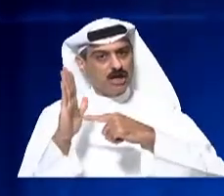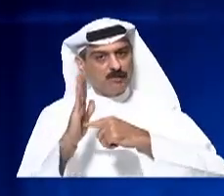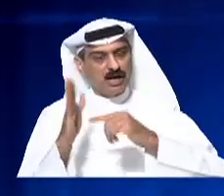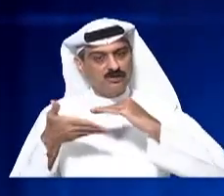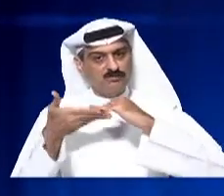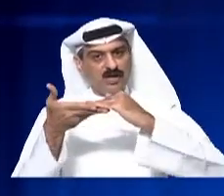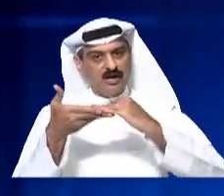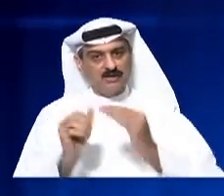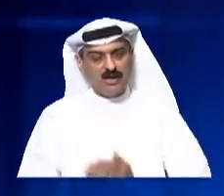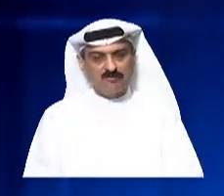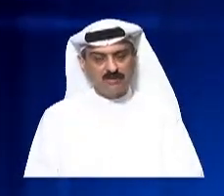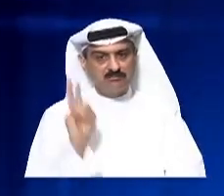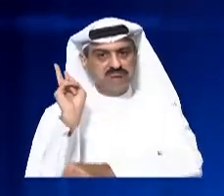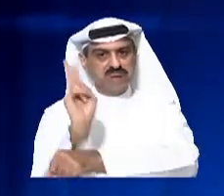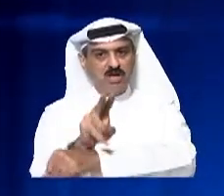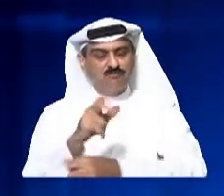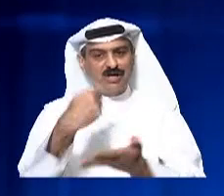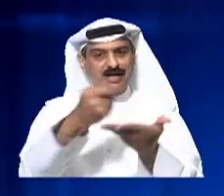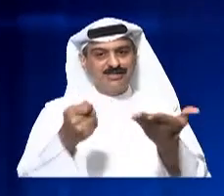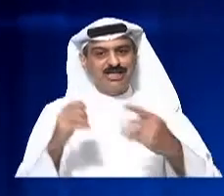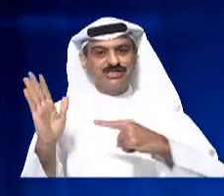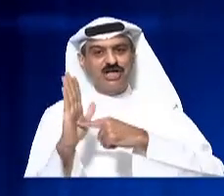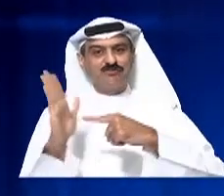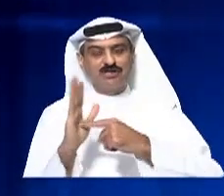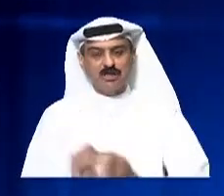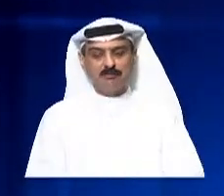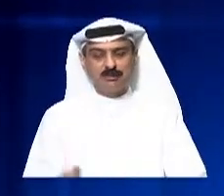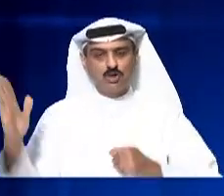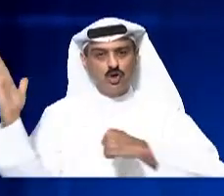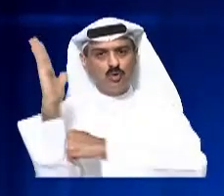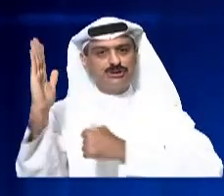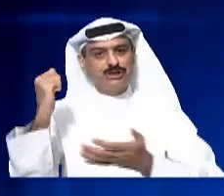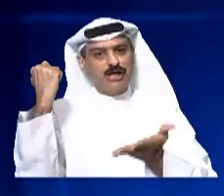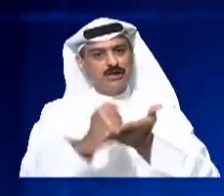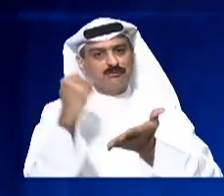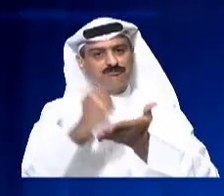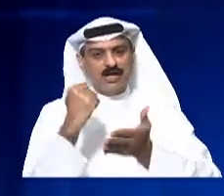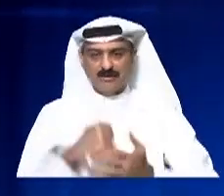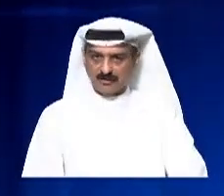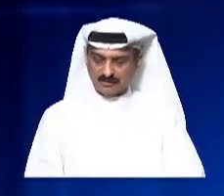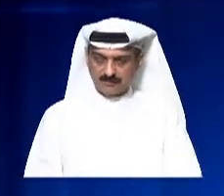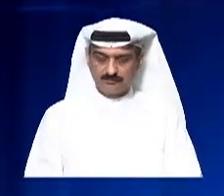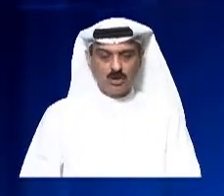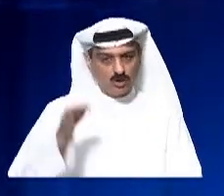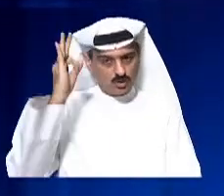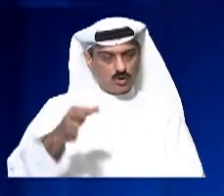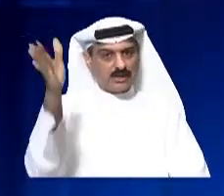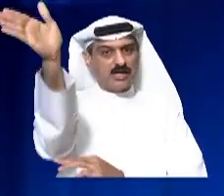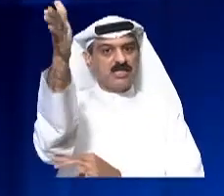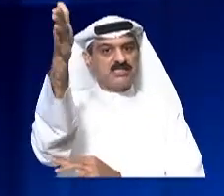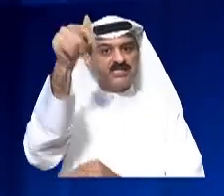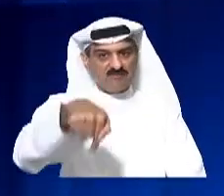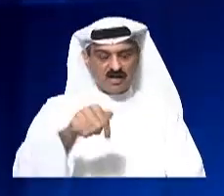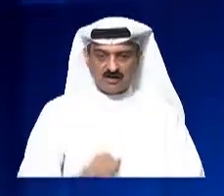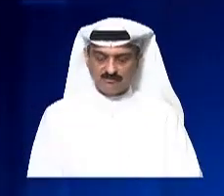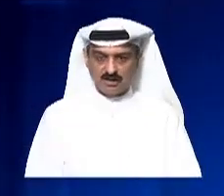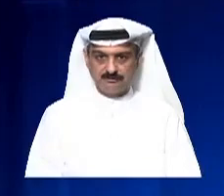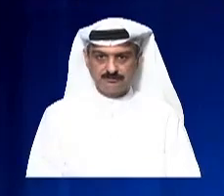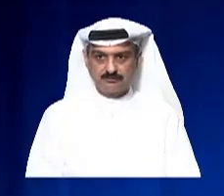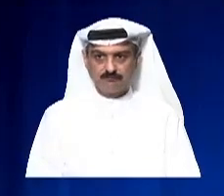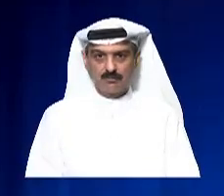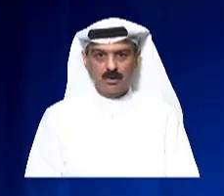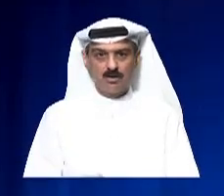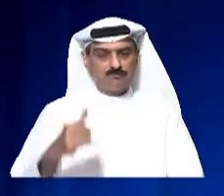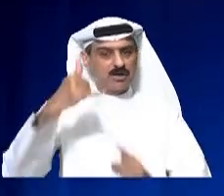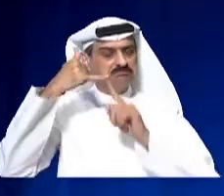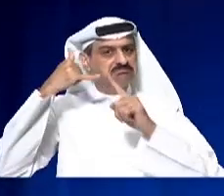كتسجيل الطلبة في الجامعات الأمريكية أو تصديق الشهادات وغيرها. وتؤكد السفارة على أنها لا تقوم